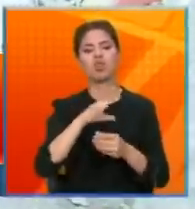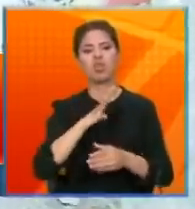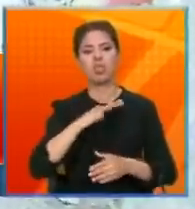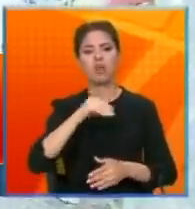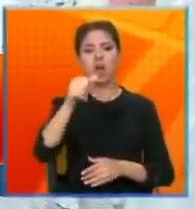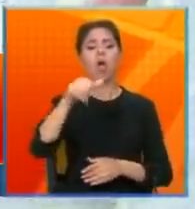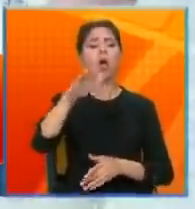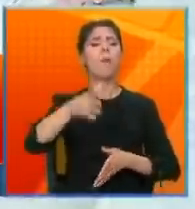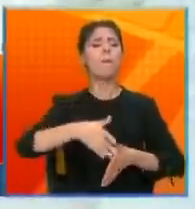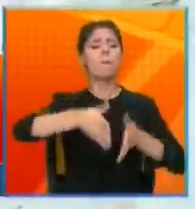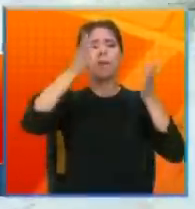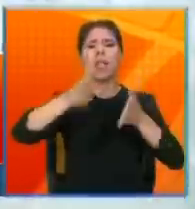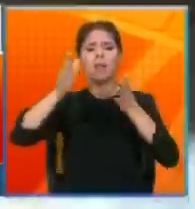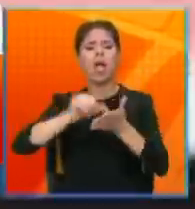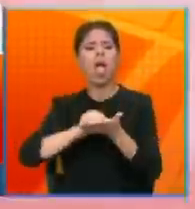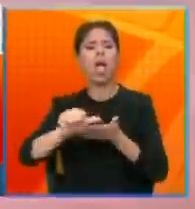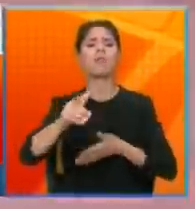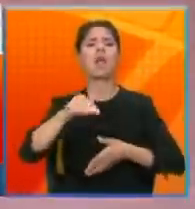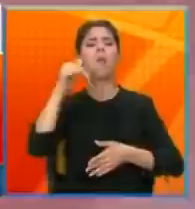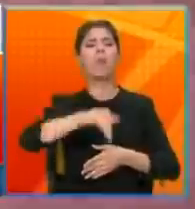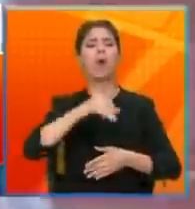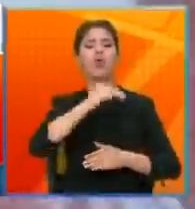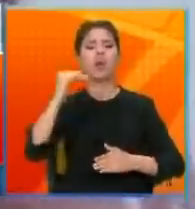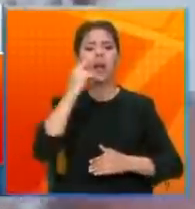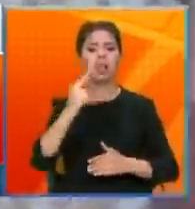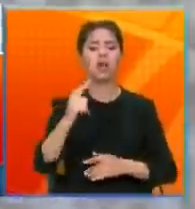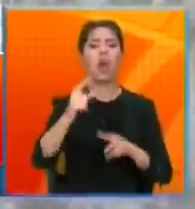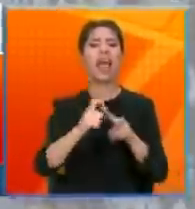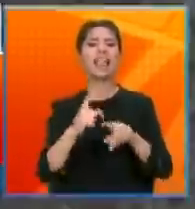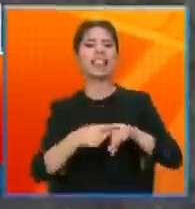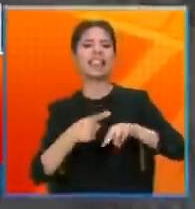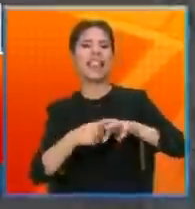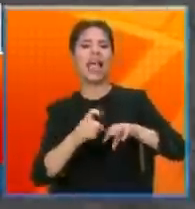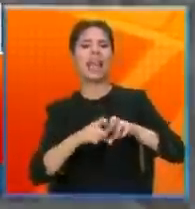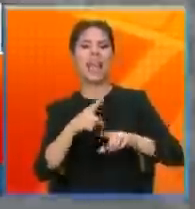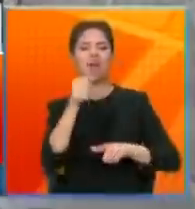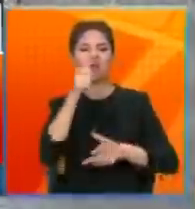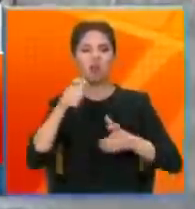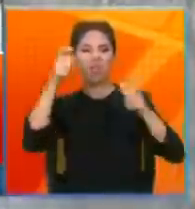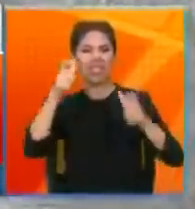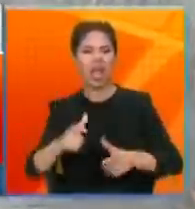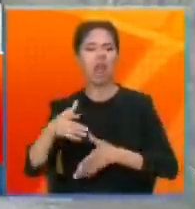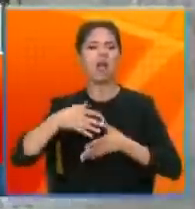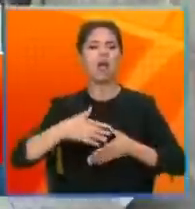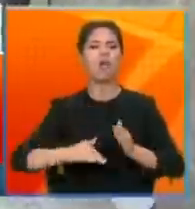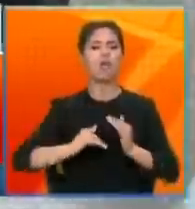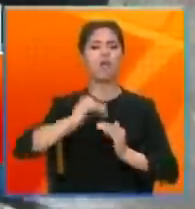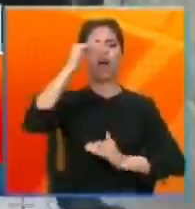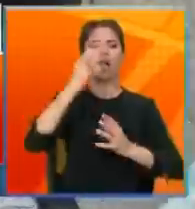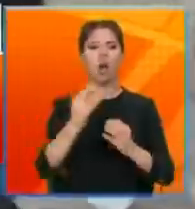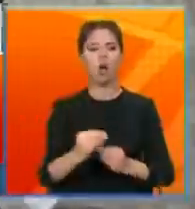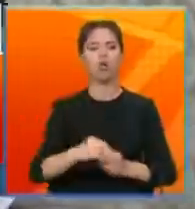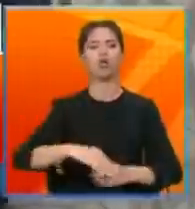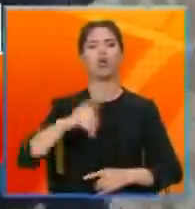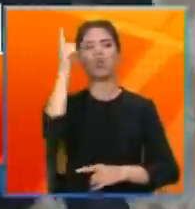Birçok binanın bodrum katındaki manzara işte bu derenin taşması sonucu. Buradaki sokak tamamıyla su altında kaldı.